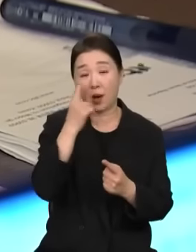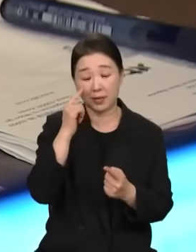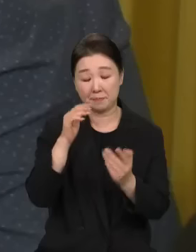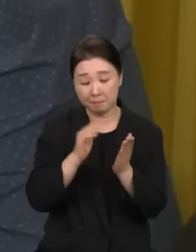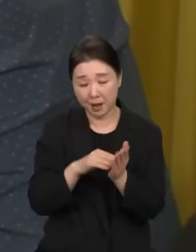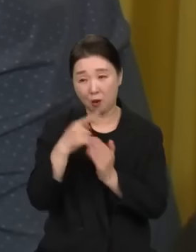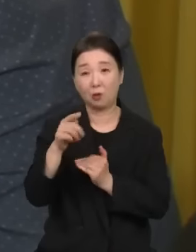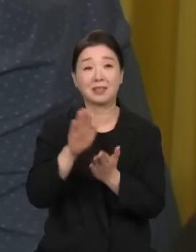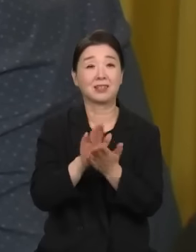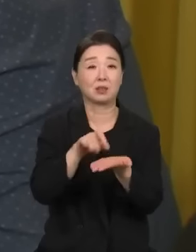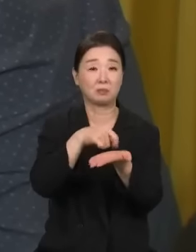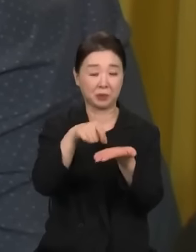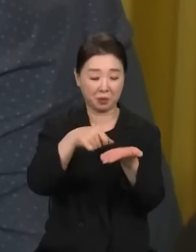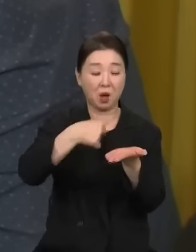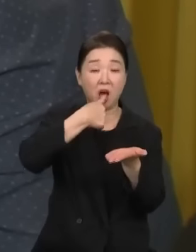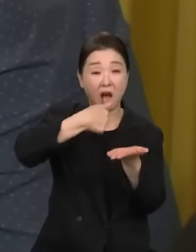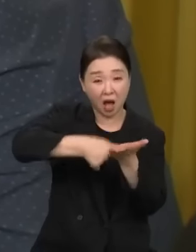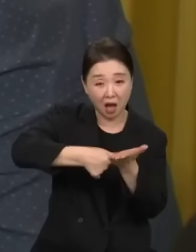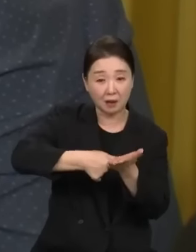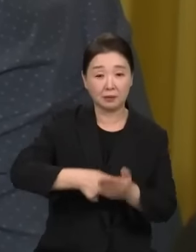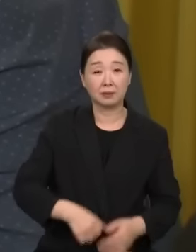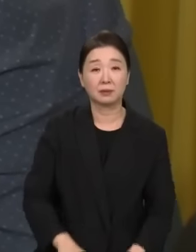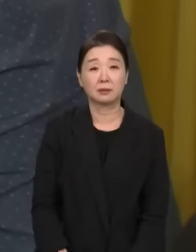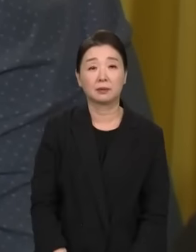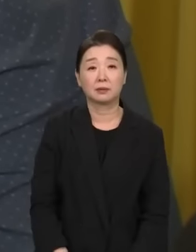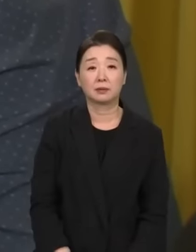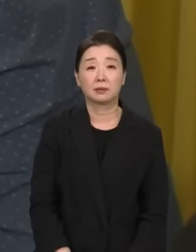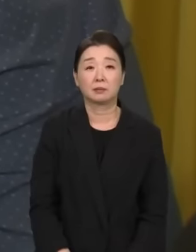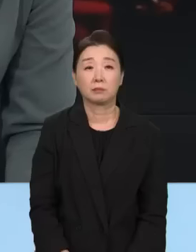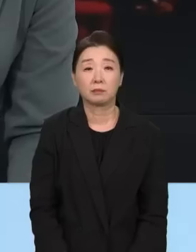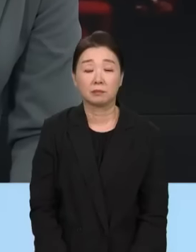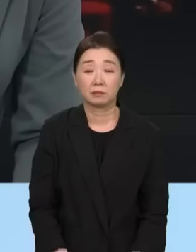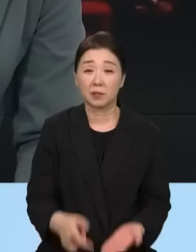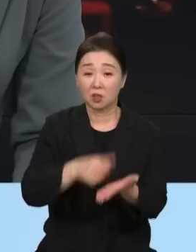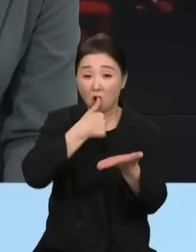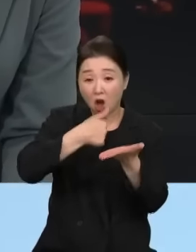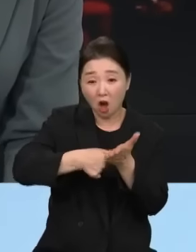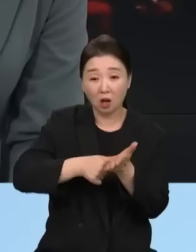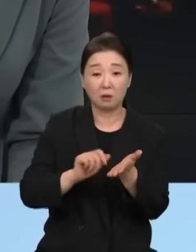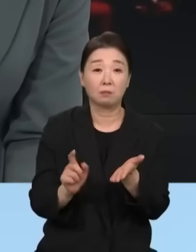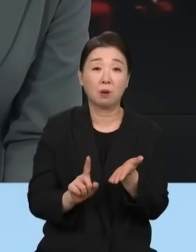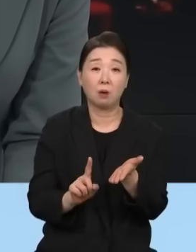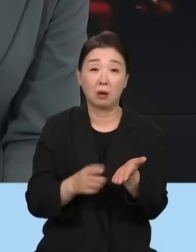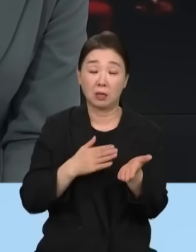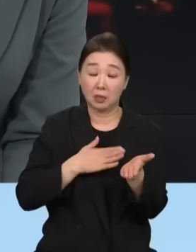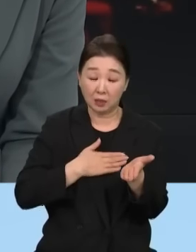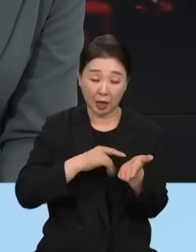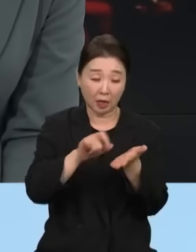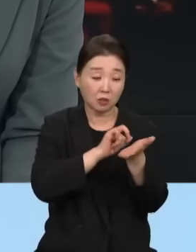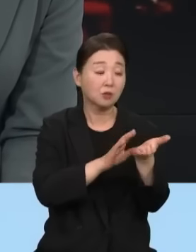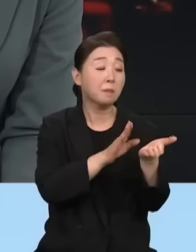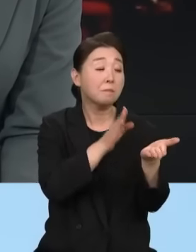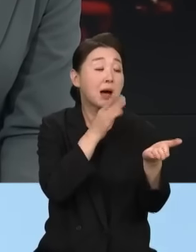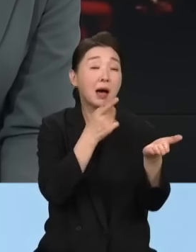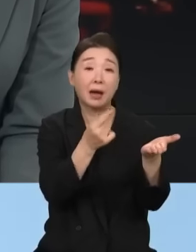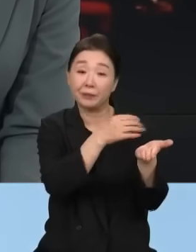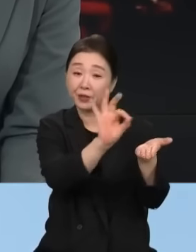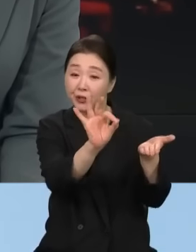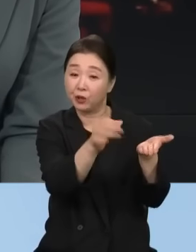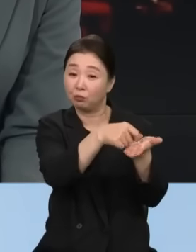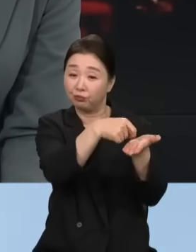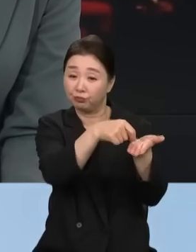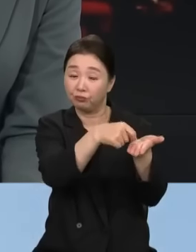뒤에 직접 서명하고 날인을 한 것으로도 알려졌습니다 그 서명 인이라는게 내가 한이 진술 내용이 사실이라는 걸 인정하는